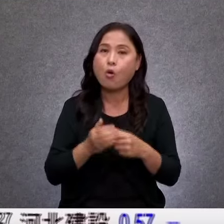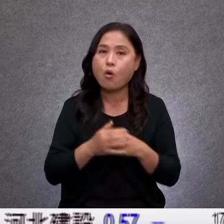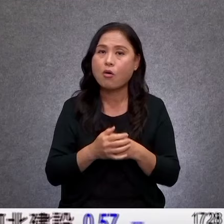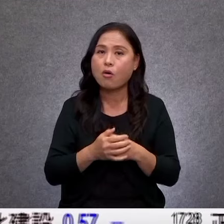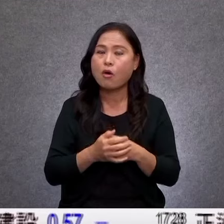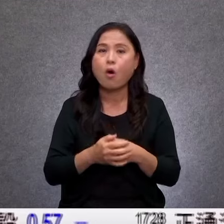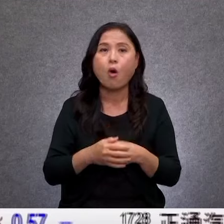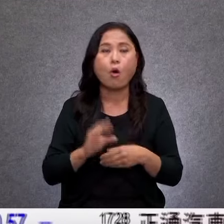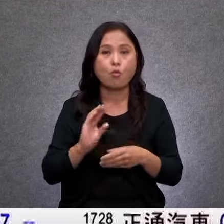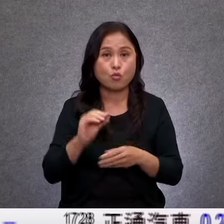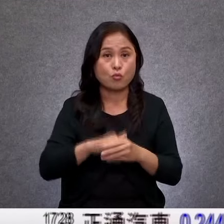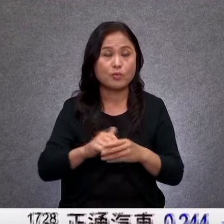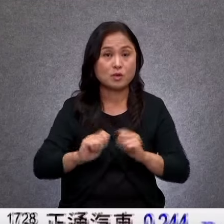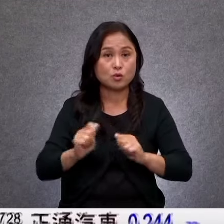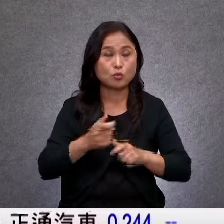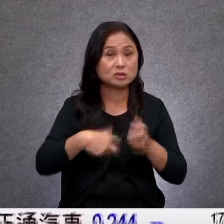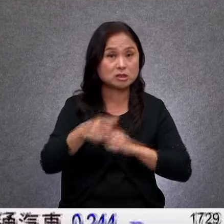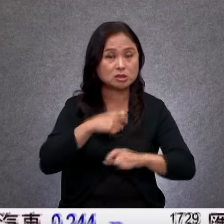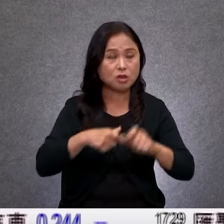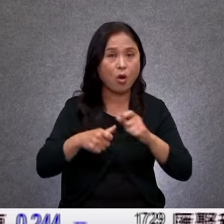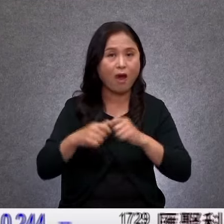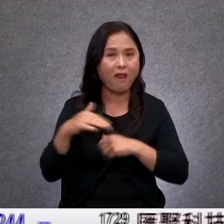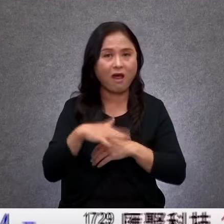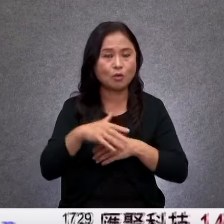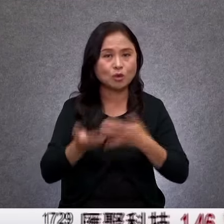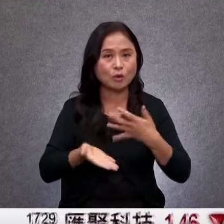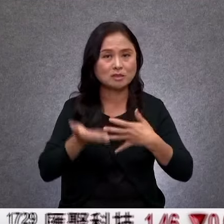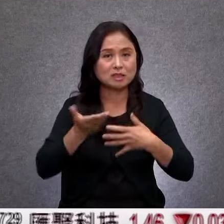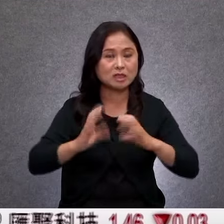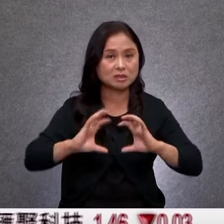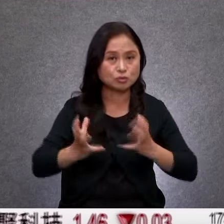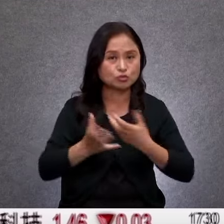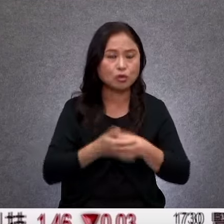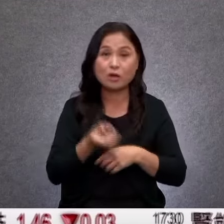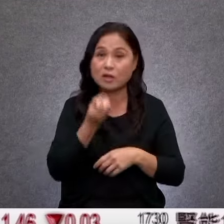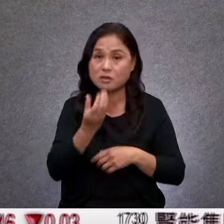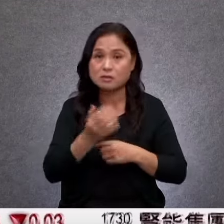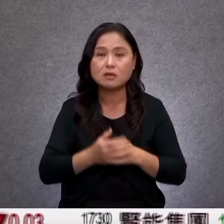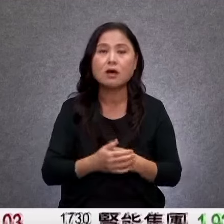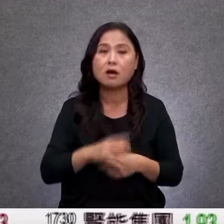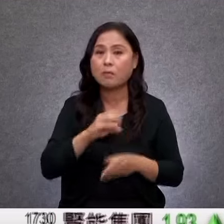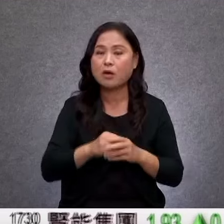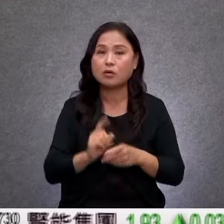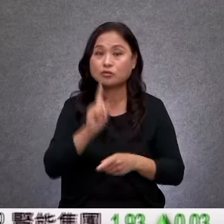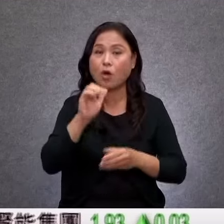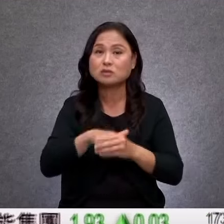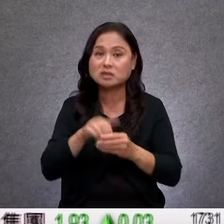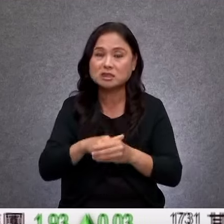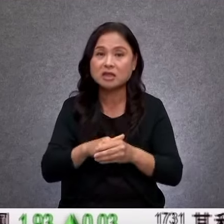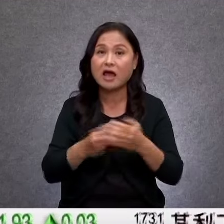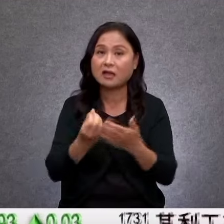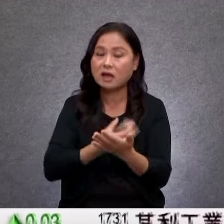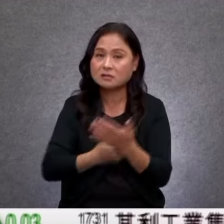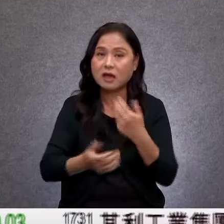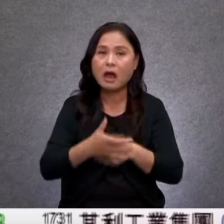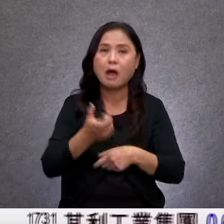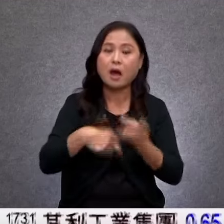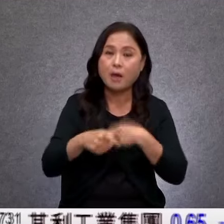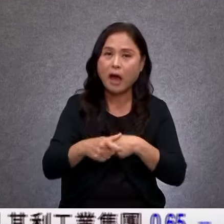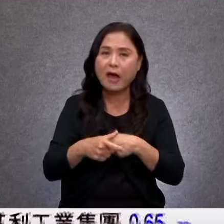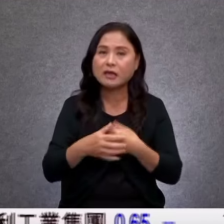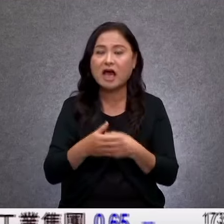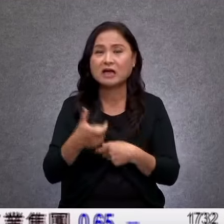哋會推動落實股票市場嗰個流動性提升嗰個小組嘅建議，包